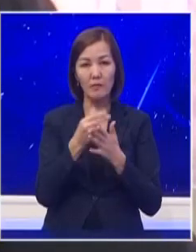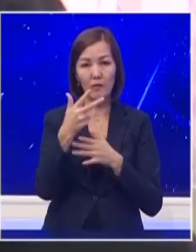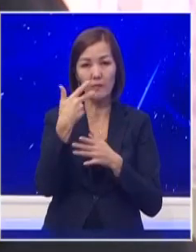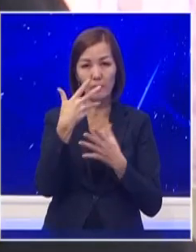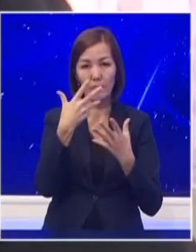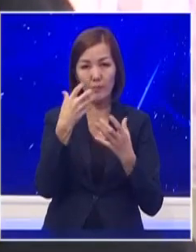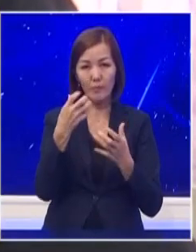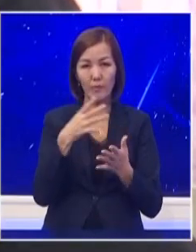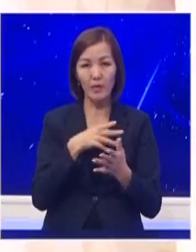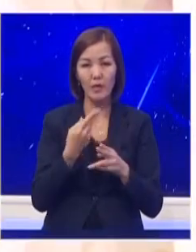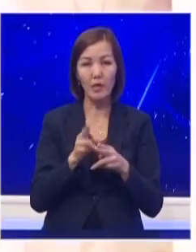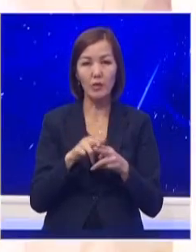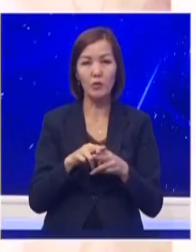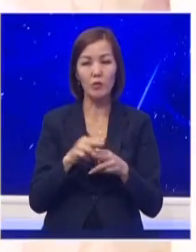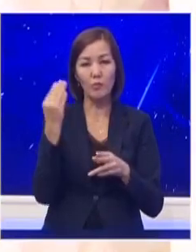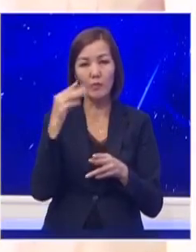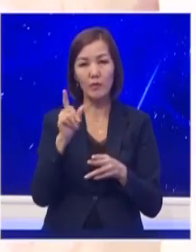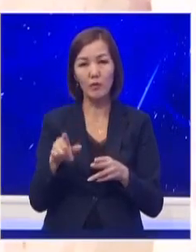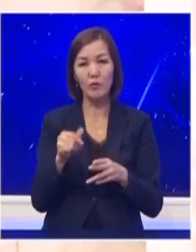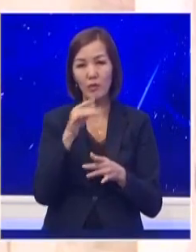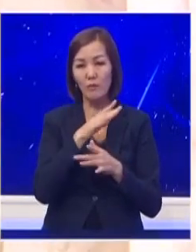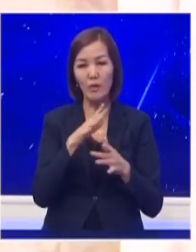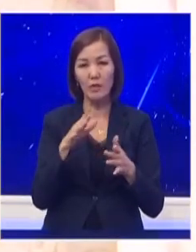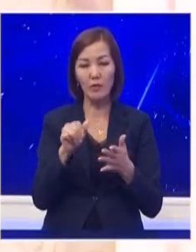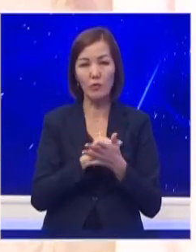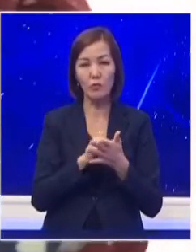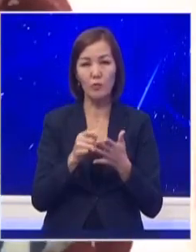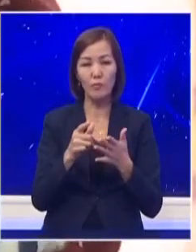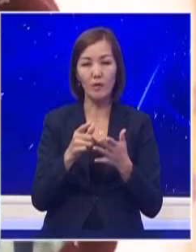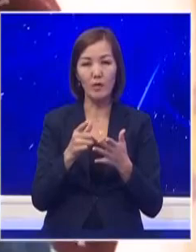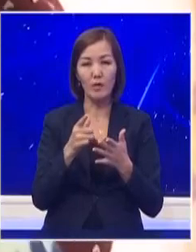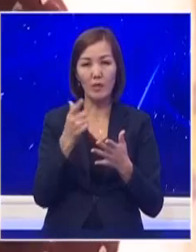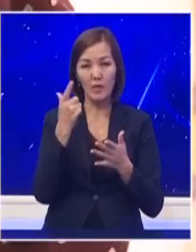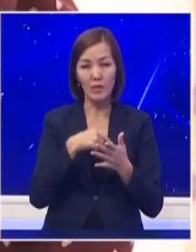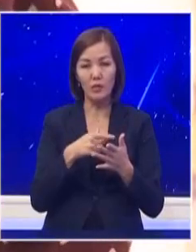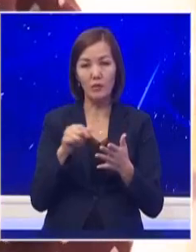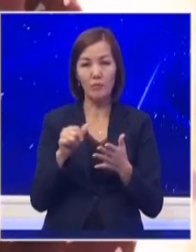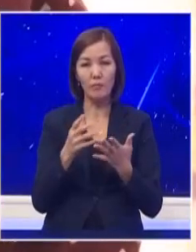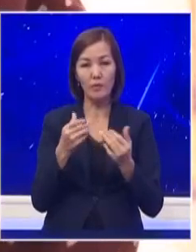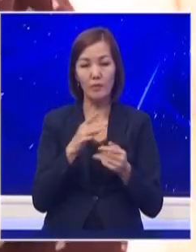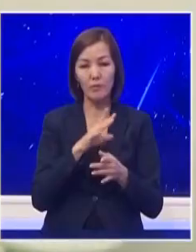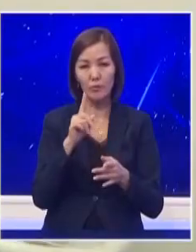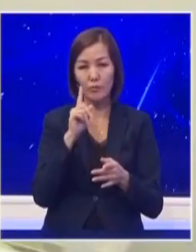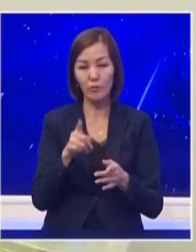смартфона это сделано для того чтобы посторонние не могли получить доступ к личным документам